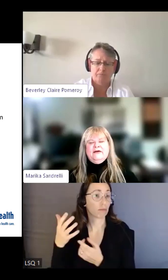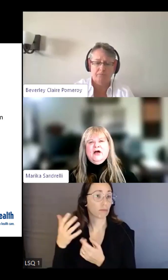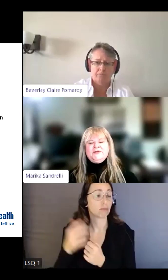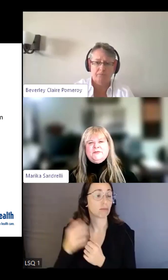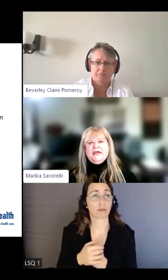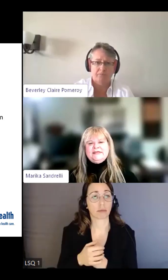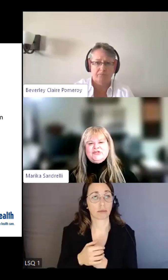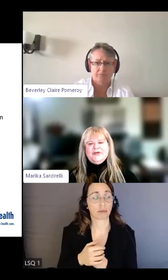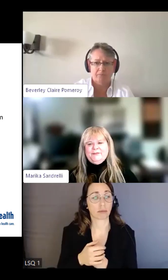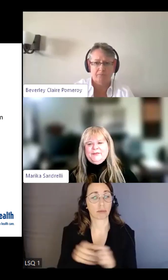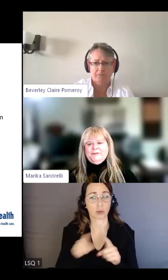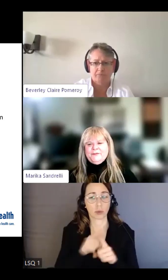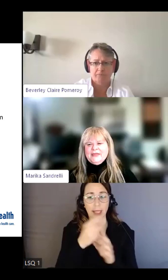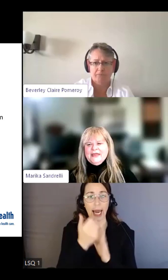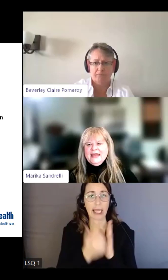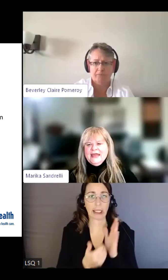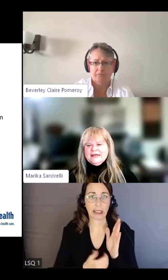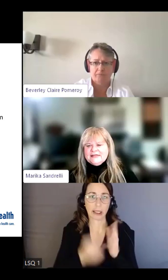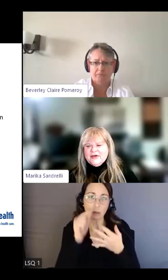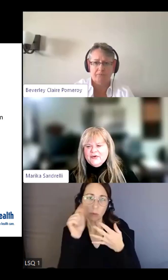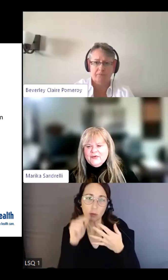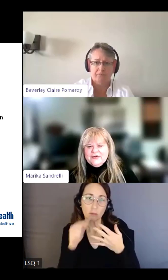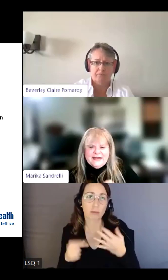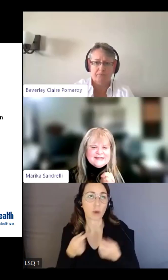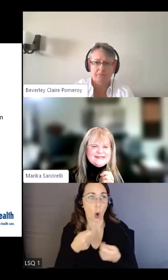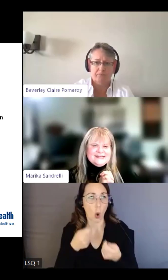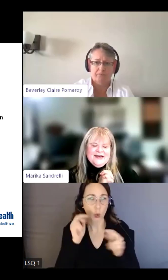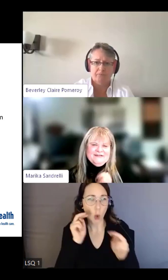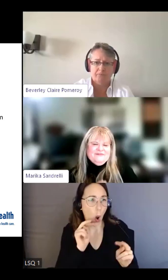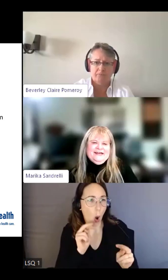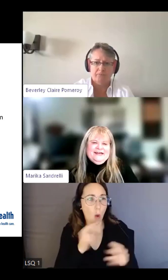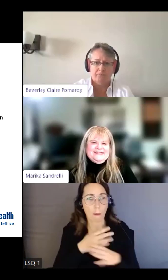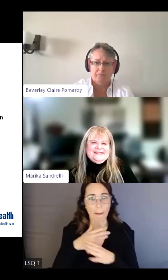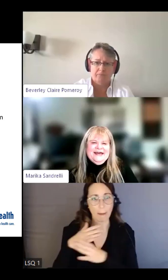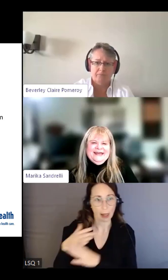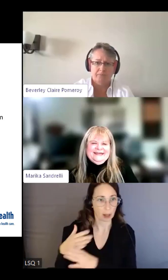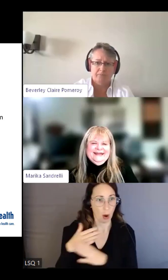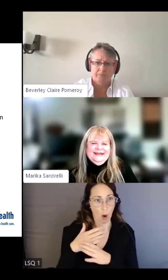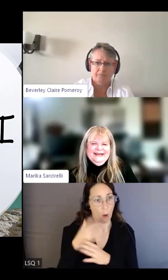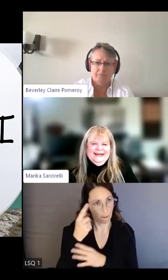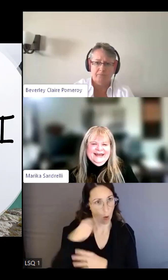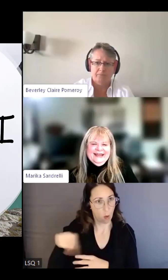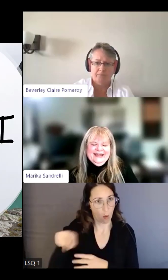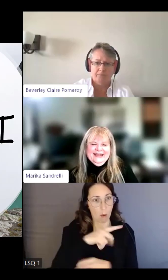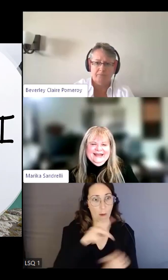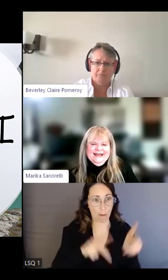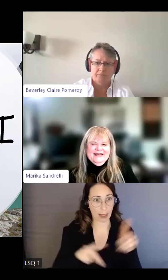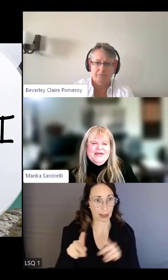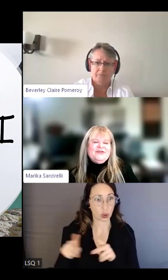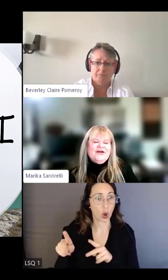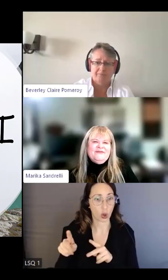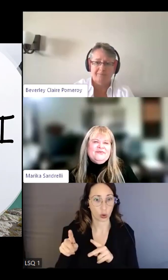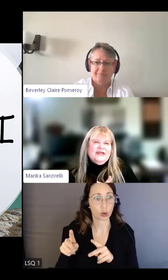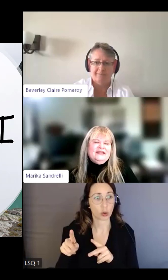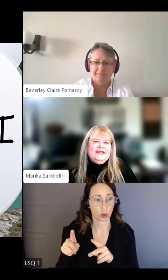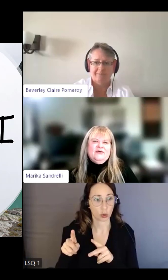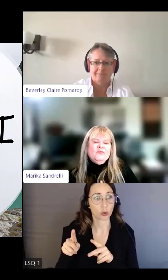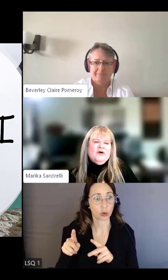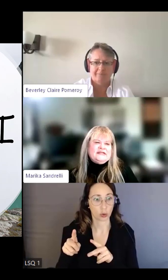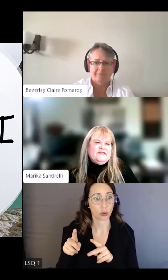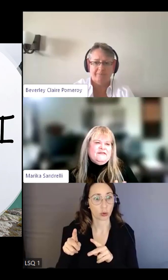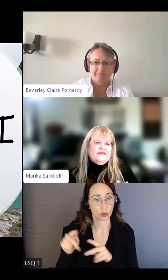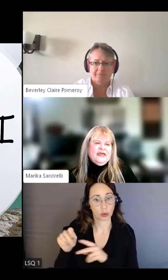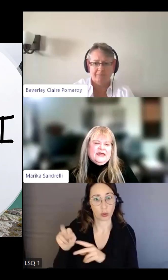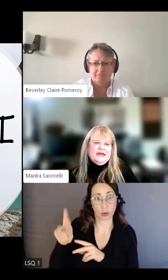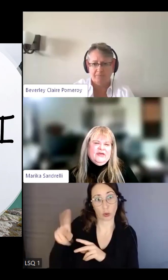préparation pour les gens qui veulent impliquer ces TRIP. Donc, prochaine diapo. On veut vraiment